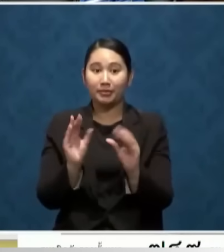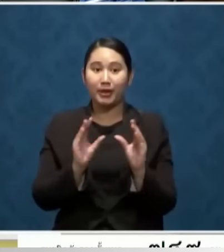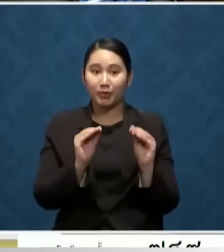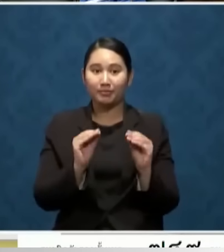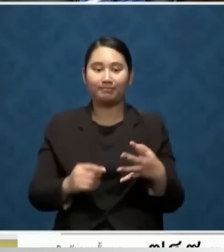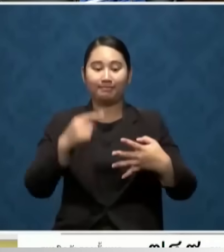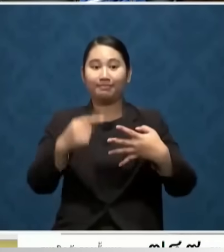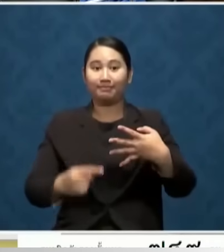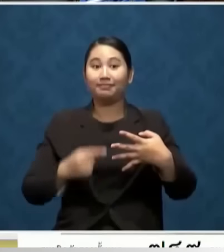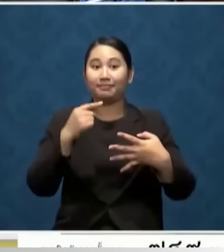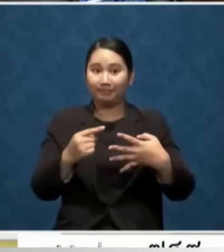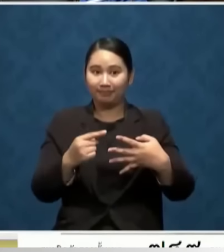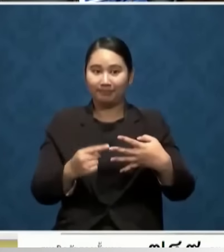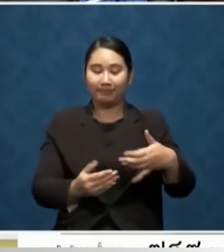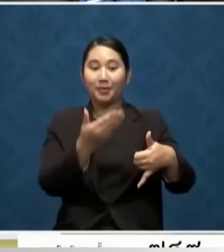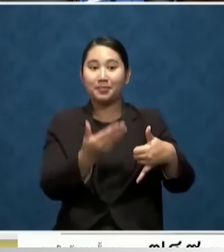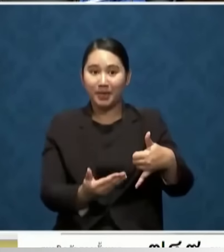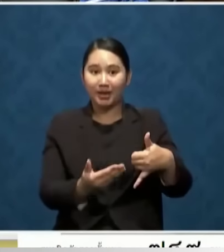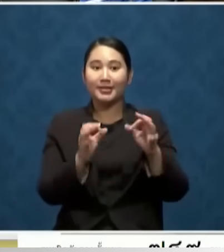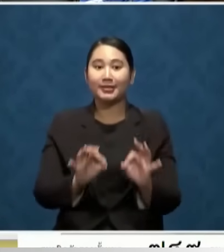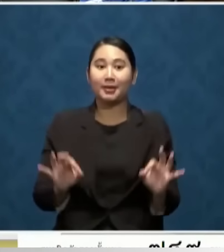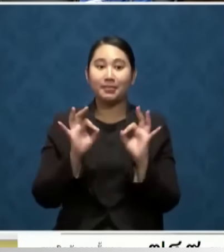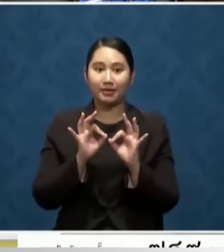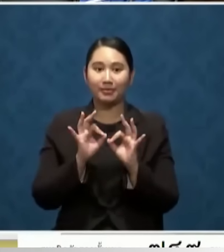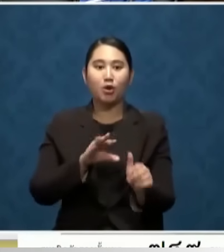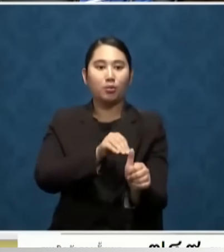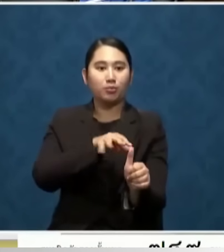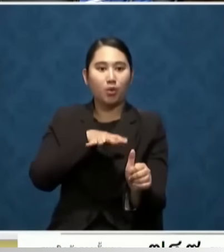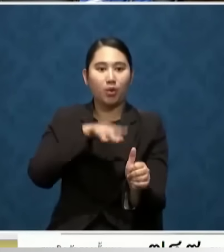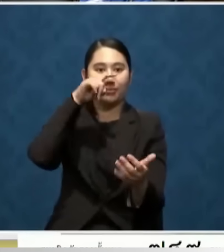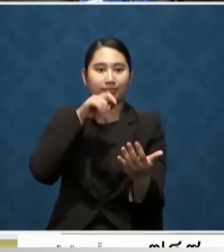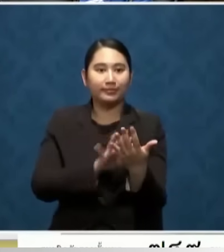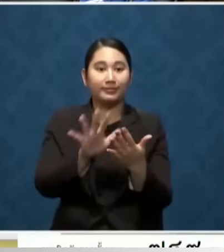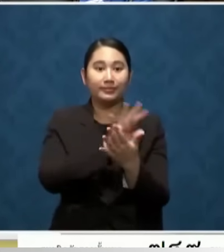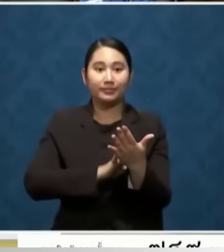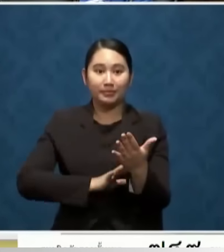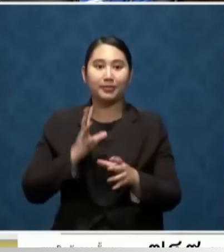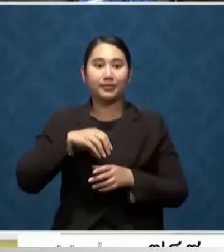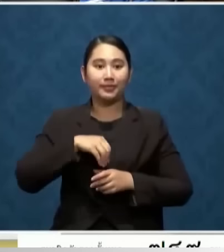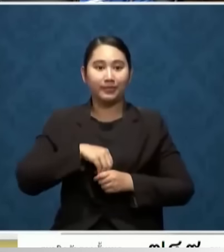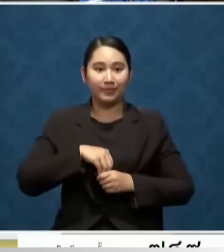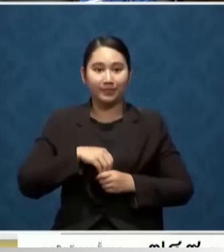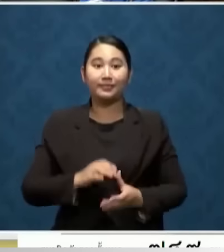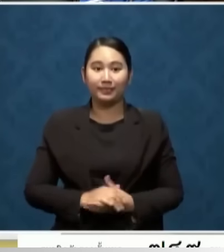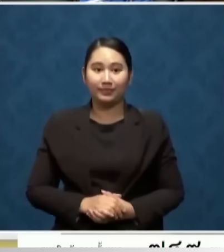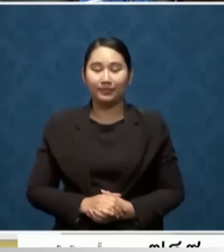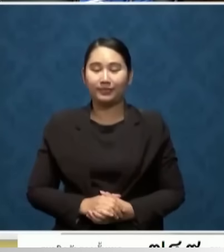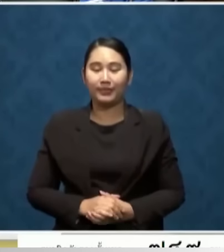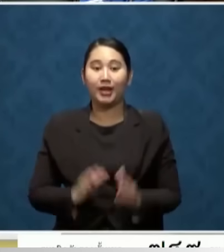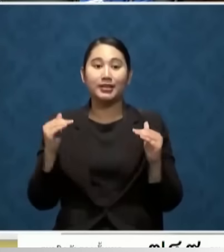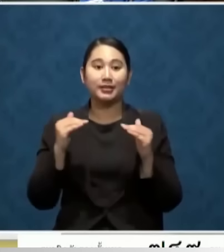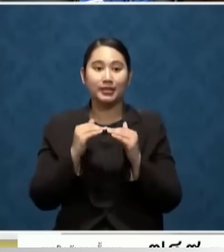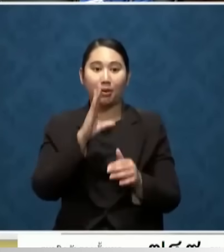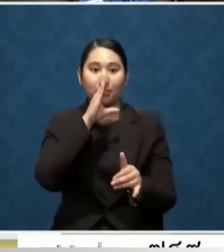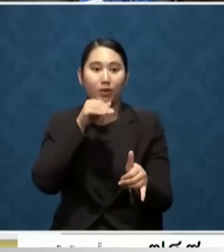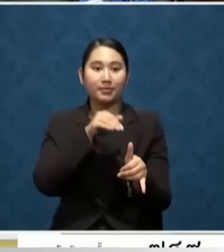4คุณลักษณะสำคัญนะครับที่ผู้นำของประเทศไทยควรที่จะมีนะครับในการที่จะใช้สิทธิ์พาดพิ